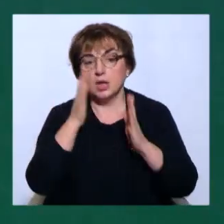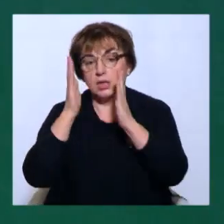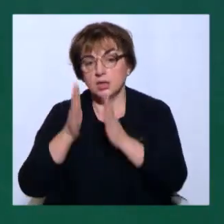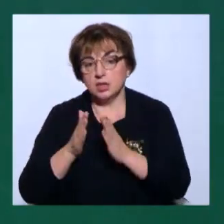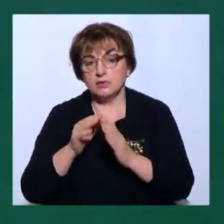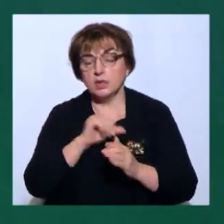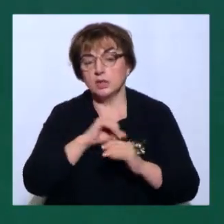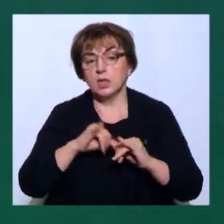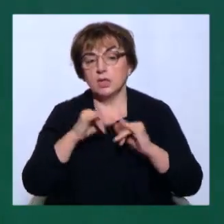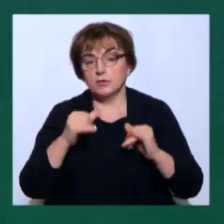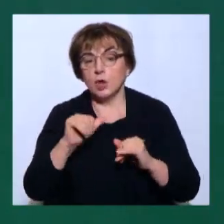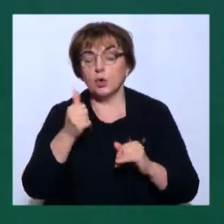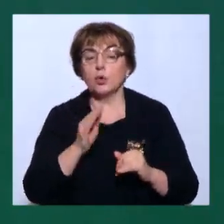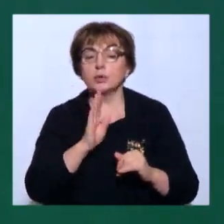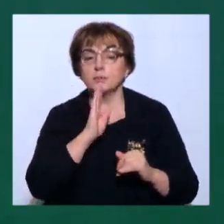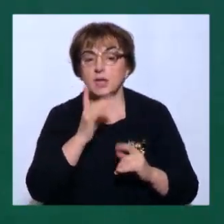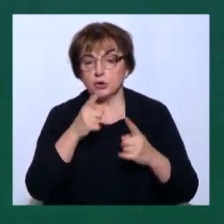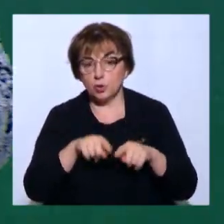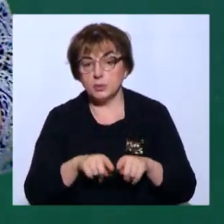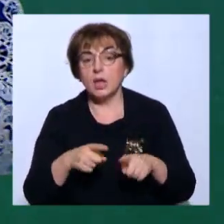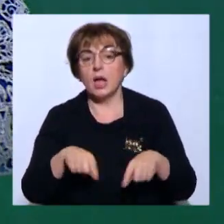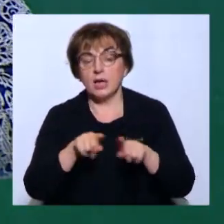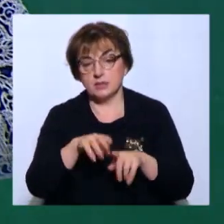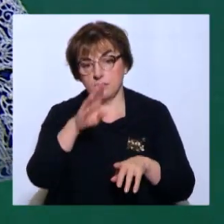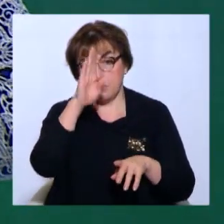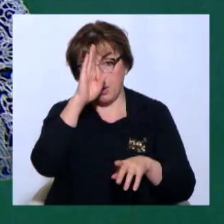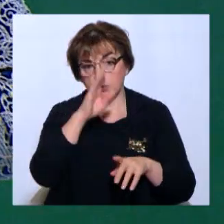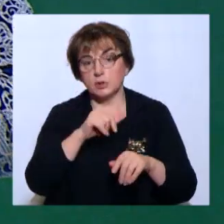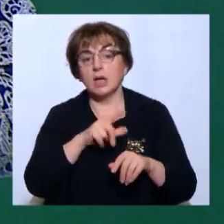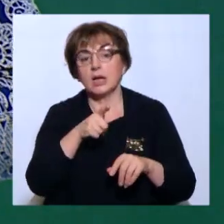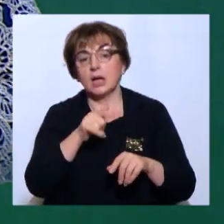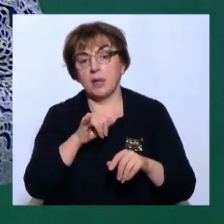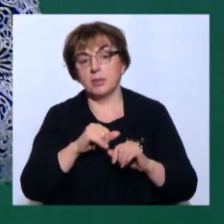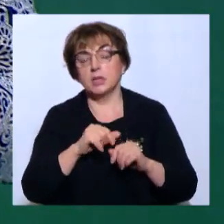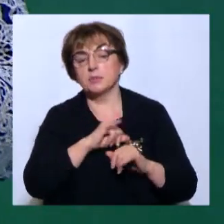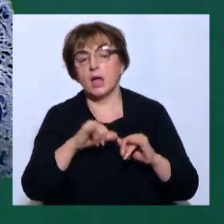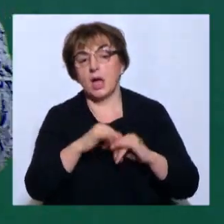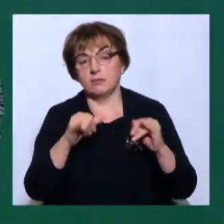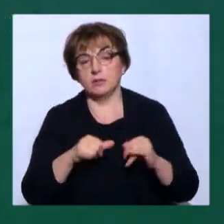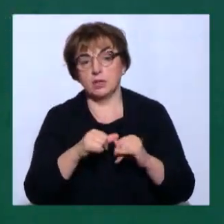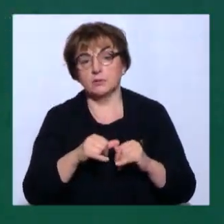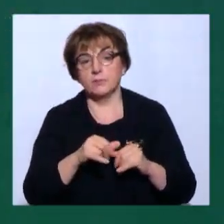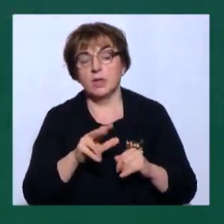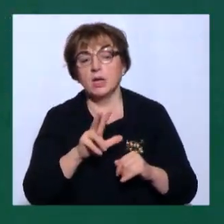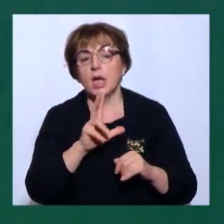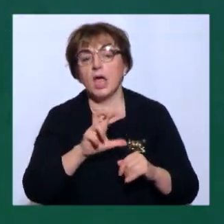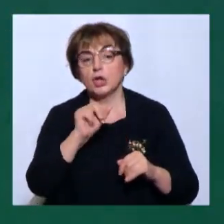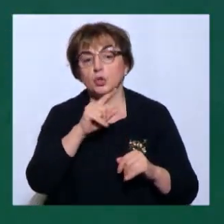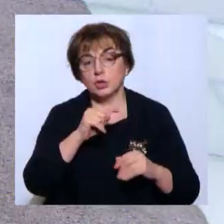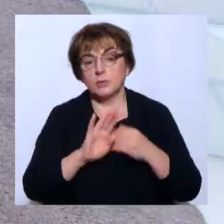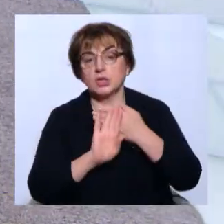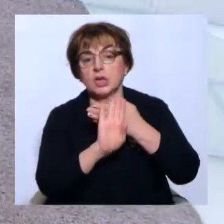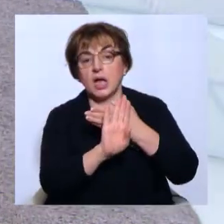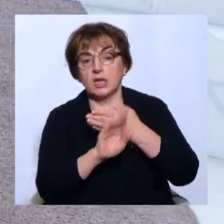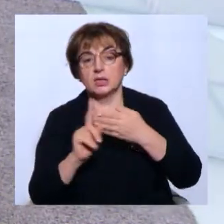როგორც დედრობით, ასევე მამრობით გამეტებს. და ჰიდრას ექტოდერმაში, გარეთა